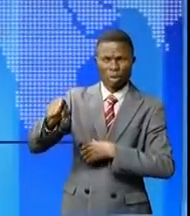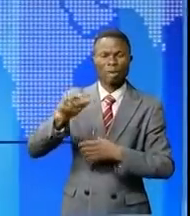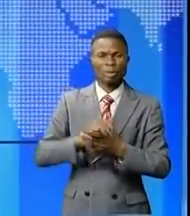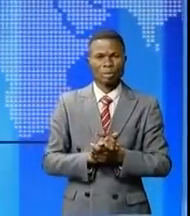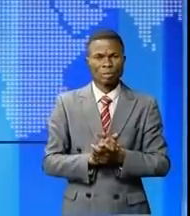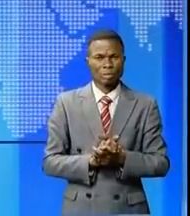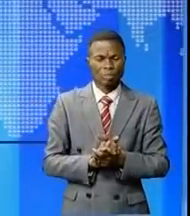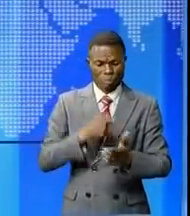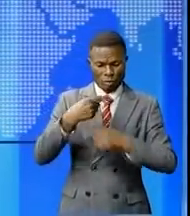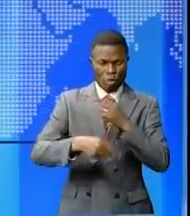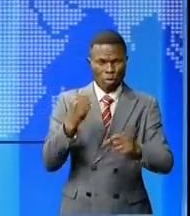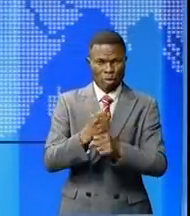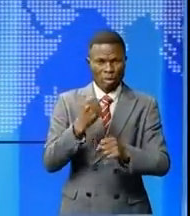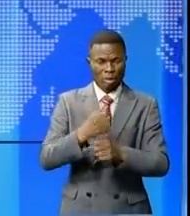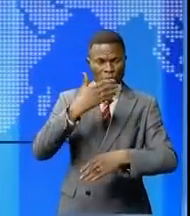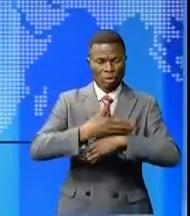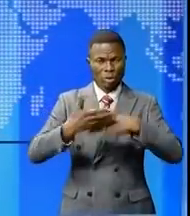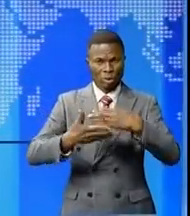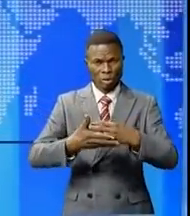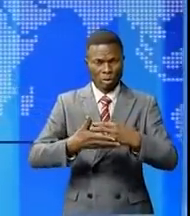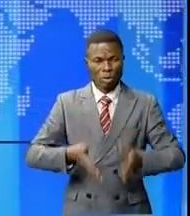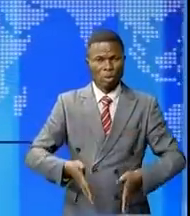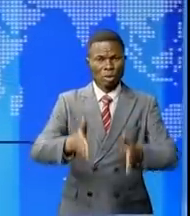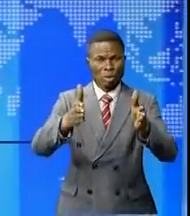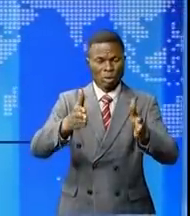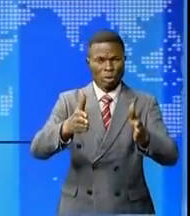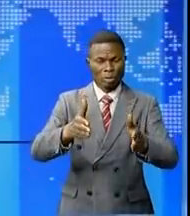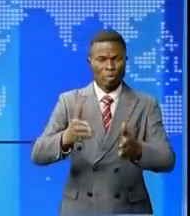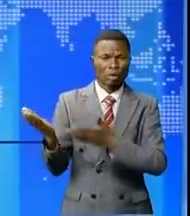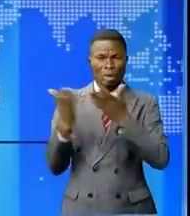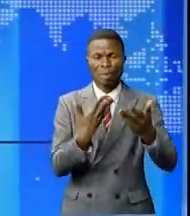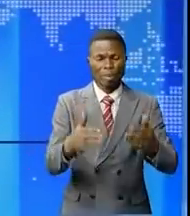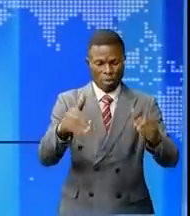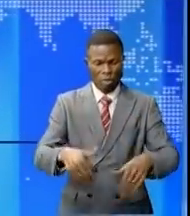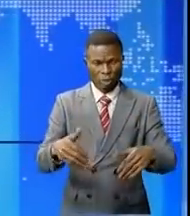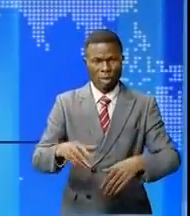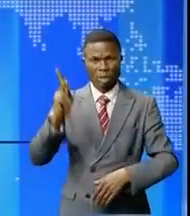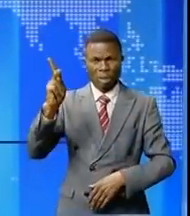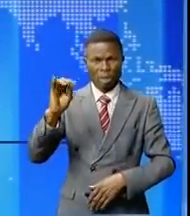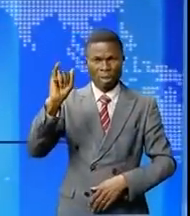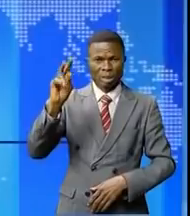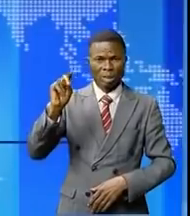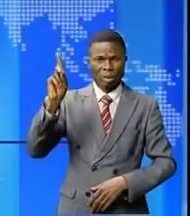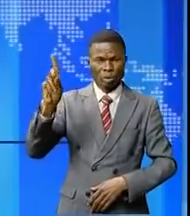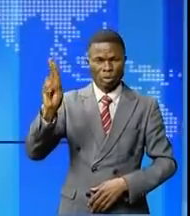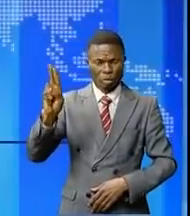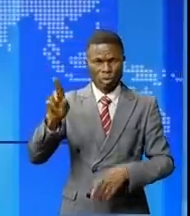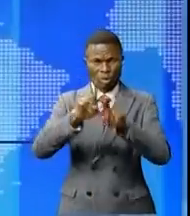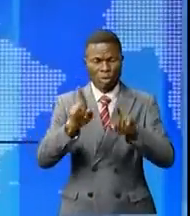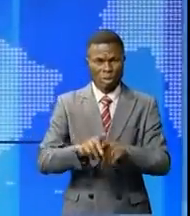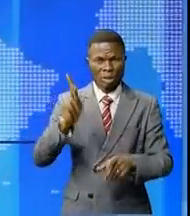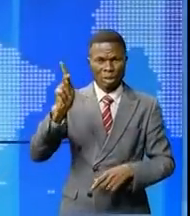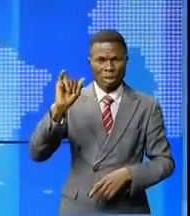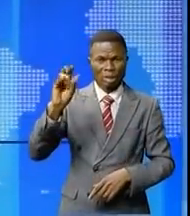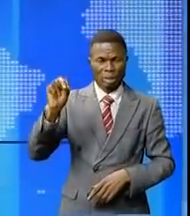un début de travaux de réhabilitation des quelques routes de desserte agricole kindu kibombo et kindu casse cou